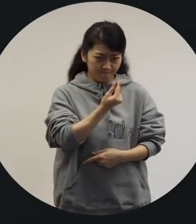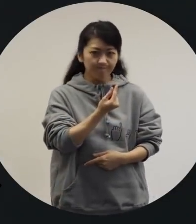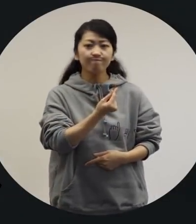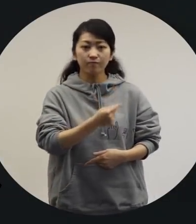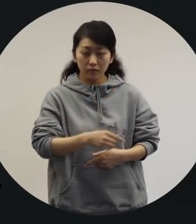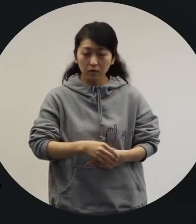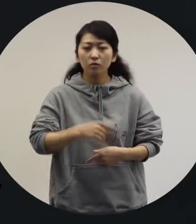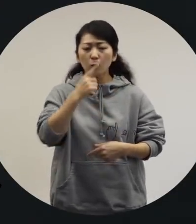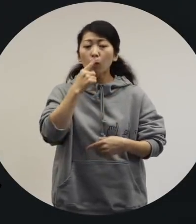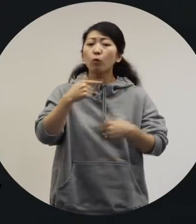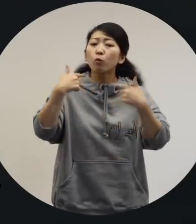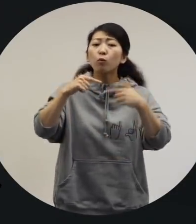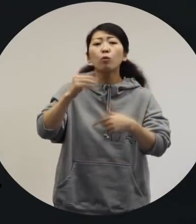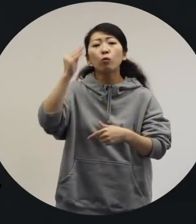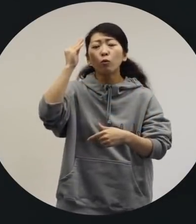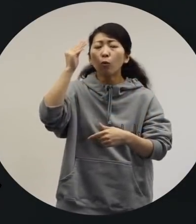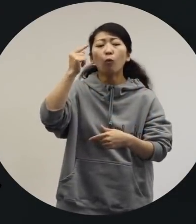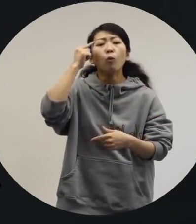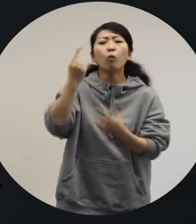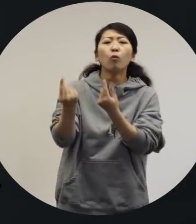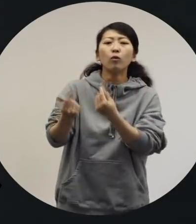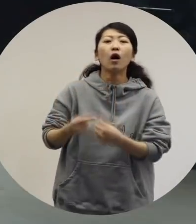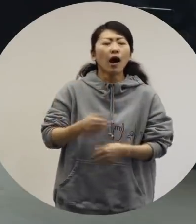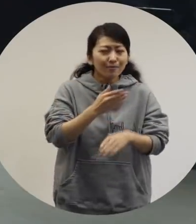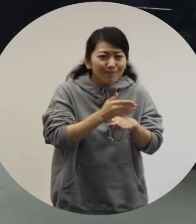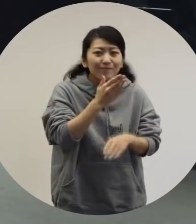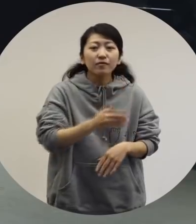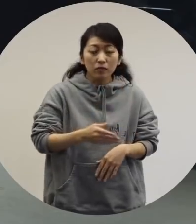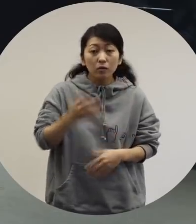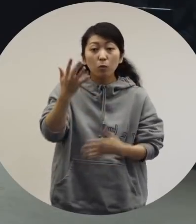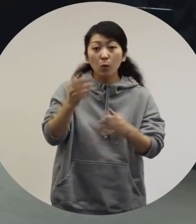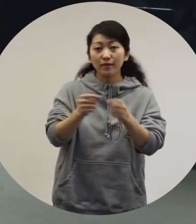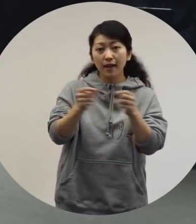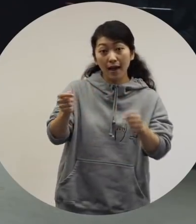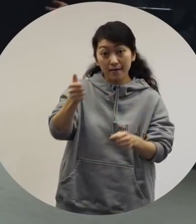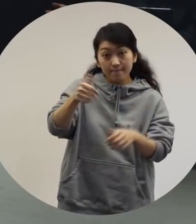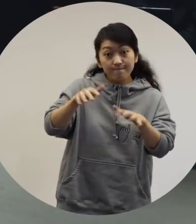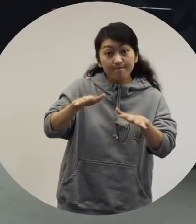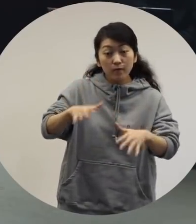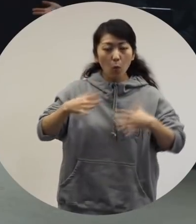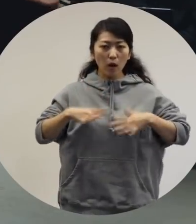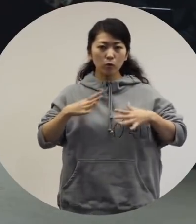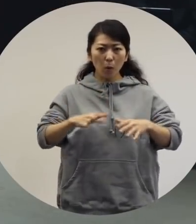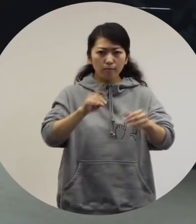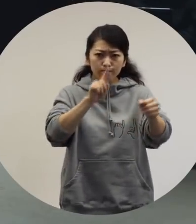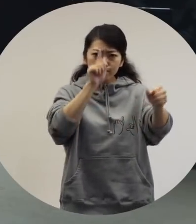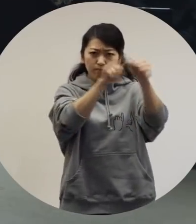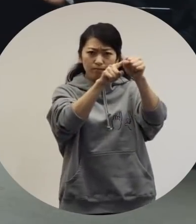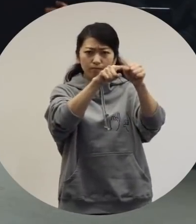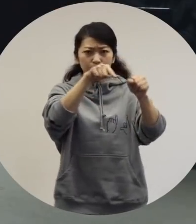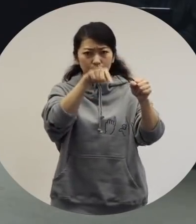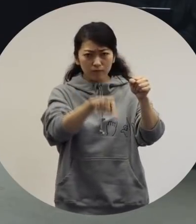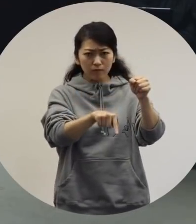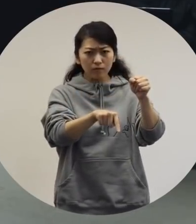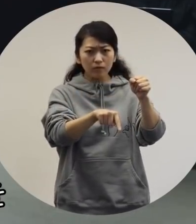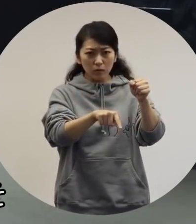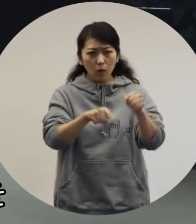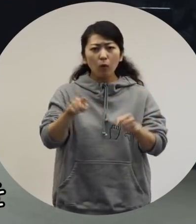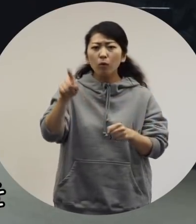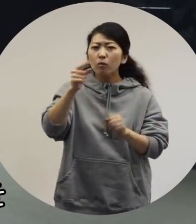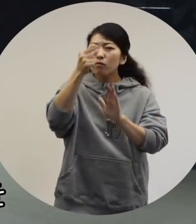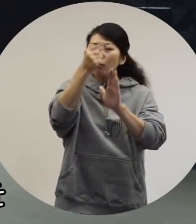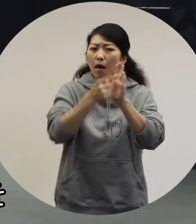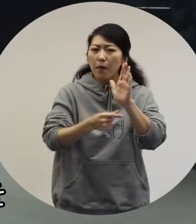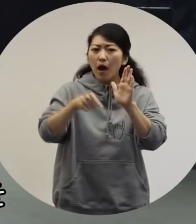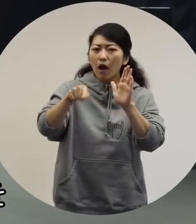置だと僕も、 ね、 はい、普段使っていて思っています。 ありがとうございます。 森永さん、今回 の, ファッションの、コンセプトと、